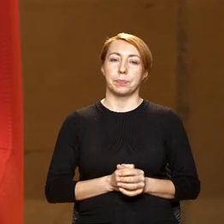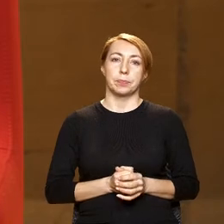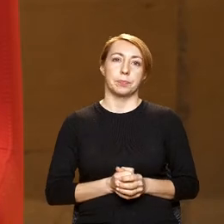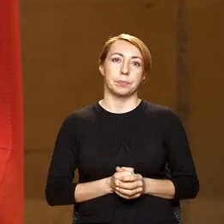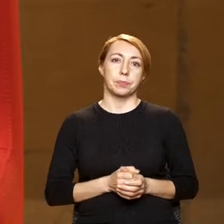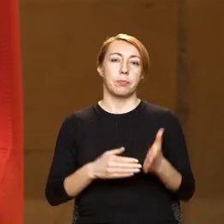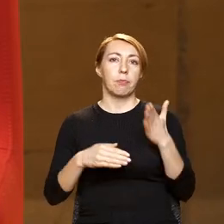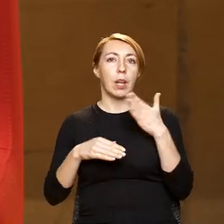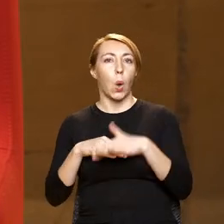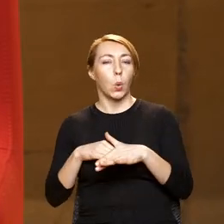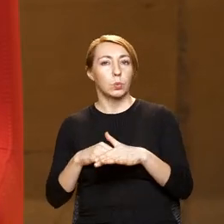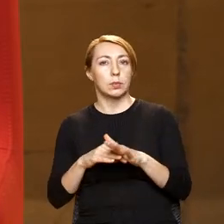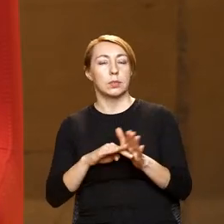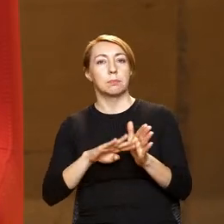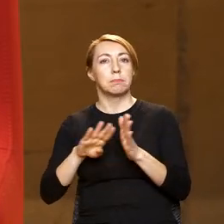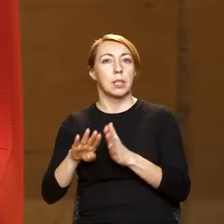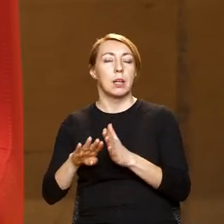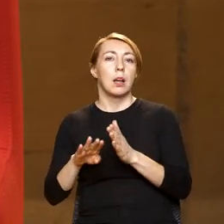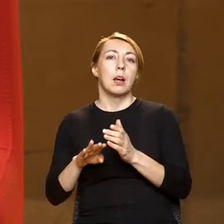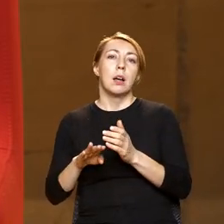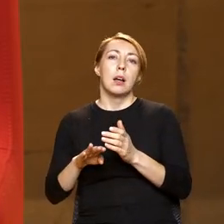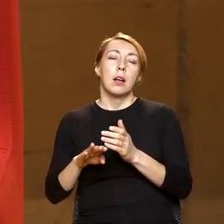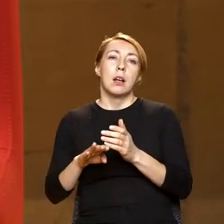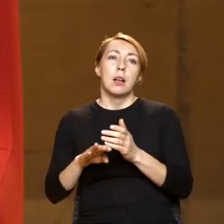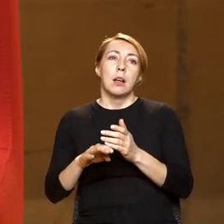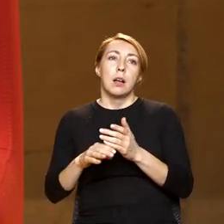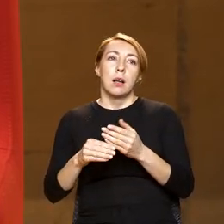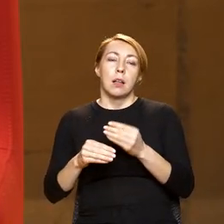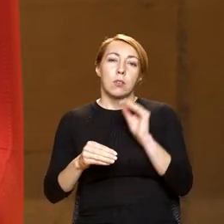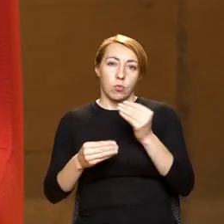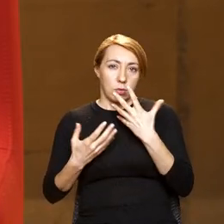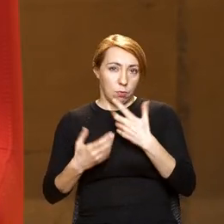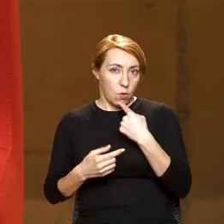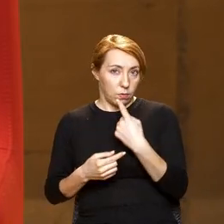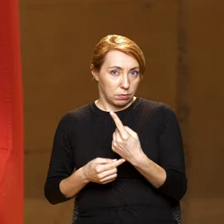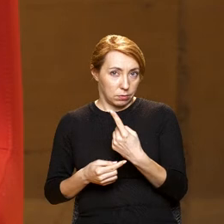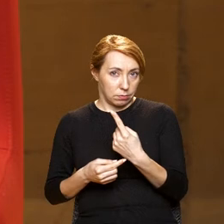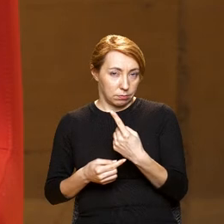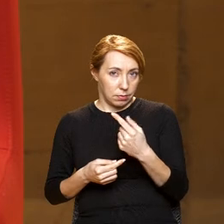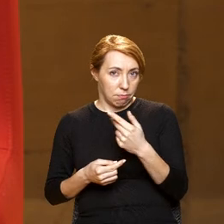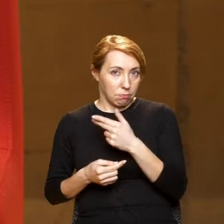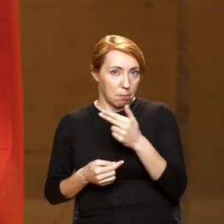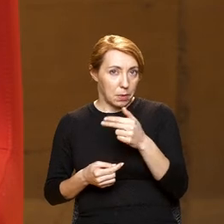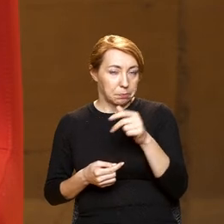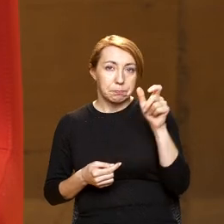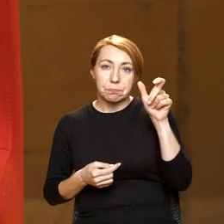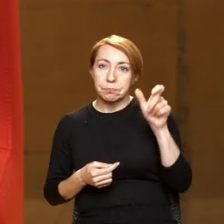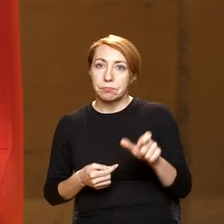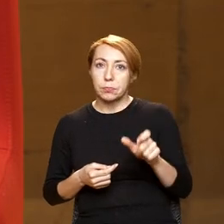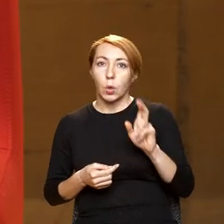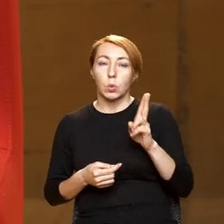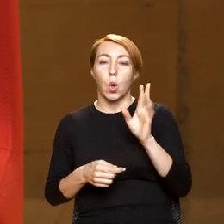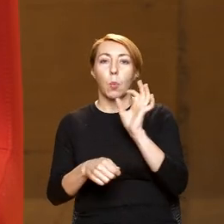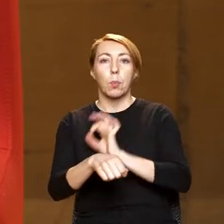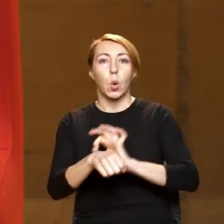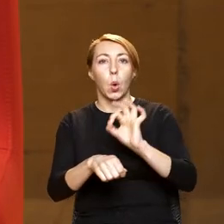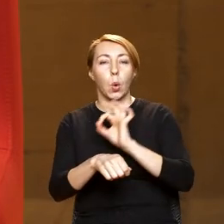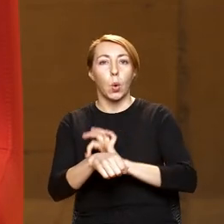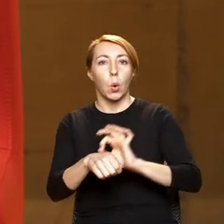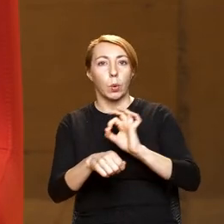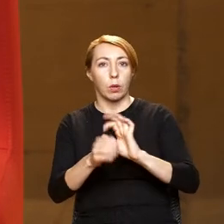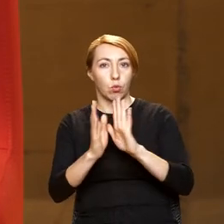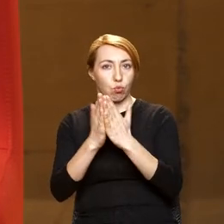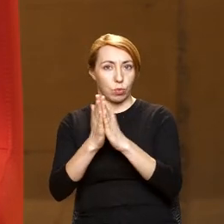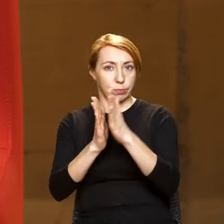koniec, kończąc ten wątek edytorski, chciałbym wspomnieć o osobie, która nam zaprojektowała layout,